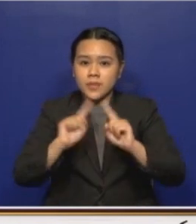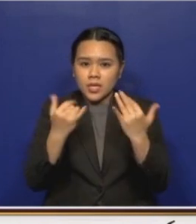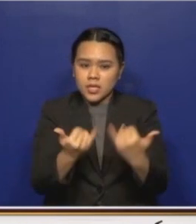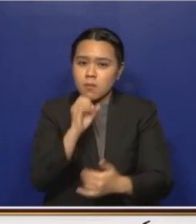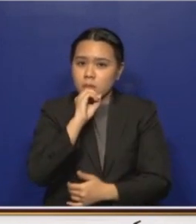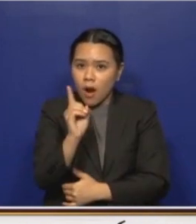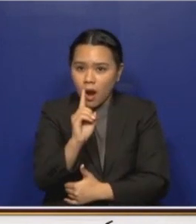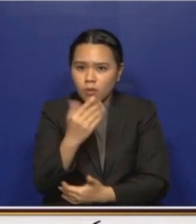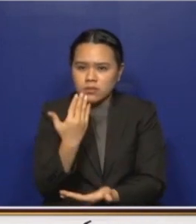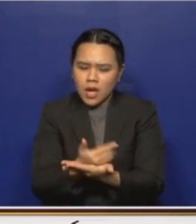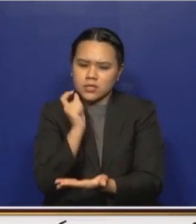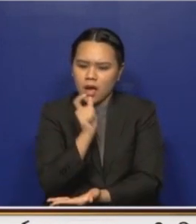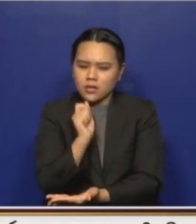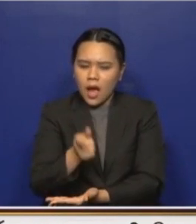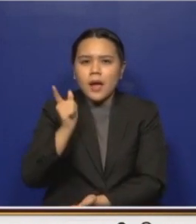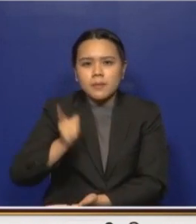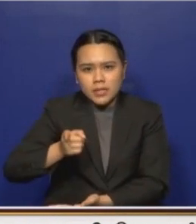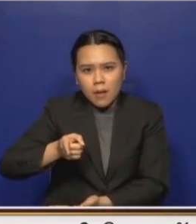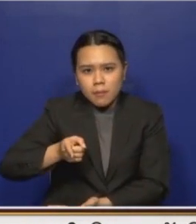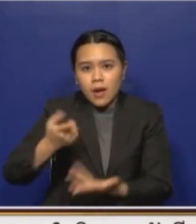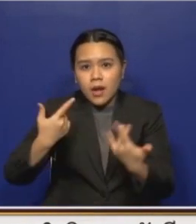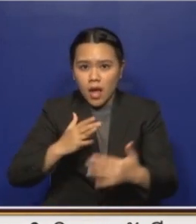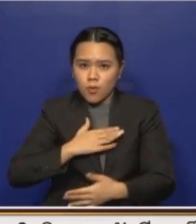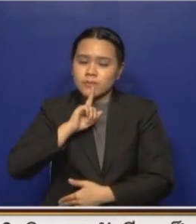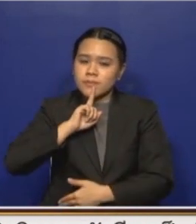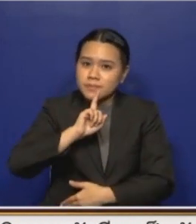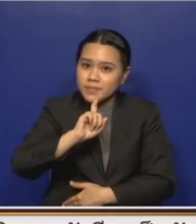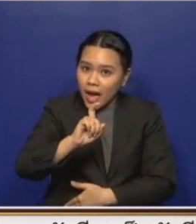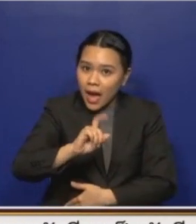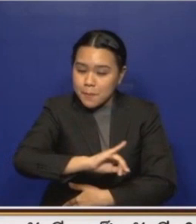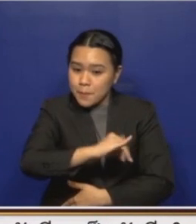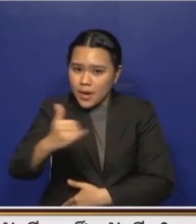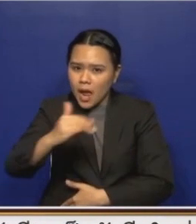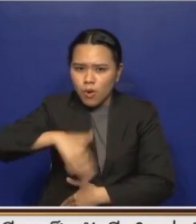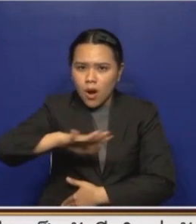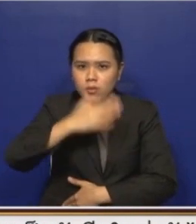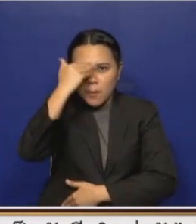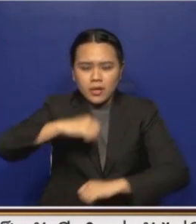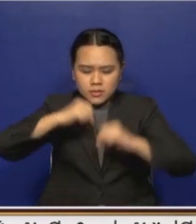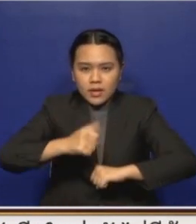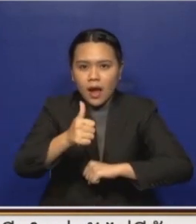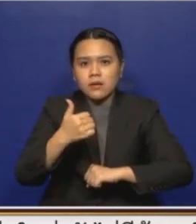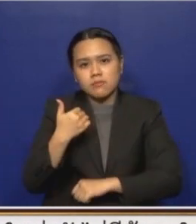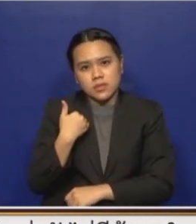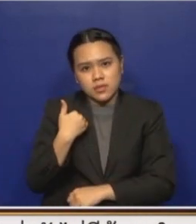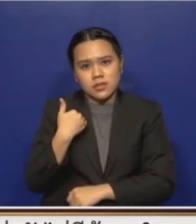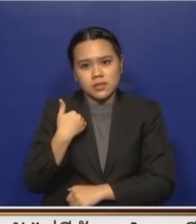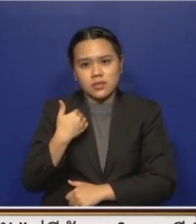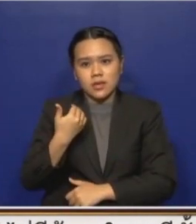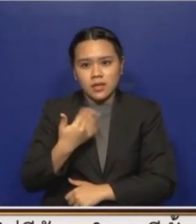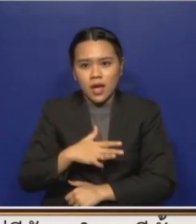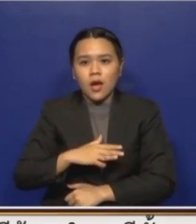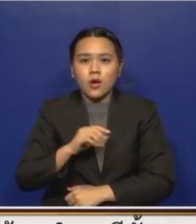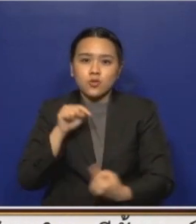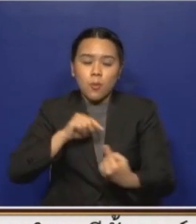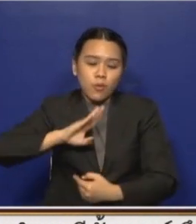ไปโลกพระจันทร์ใช้ทุน 3,000 ล้านใช่เวลาพูดเหรอครับตอนนี้มันใช่เ